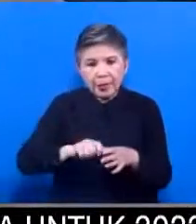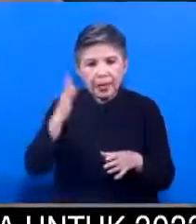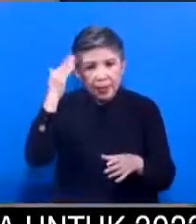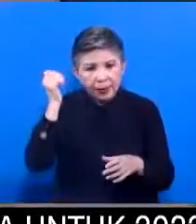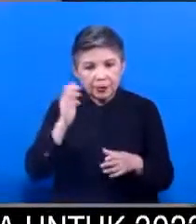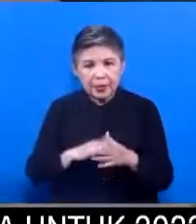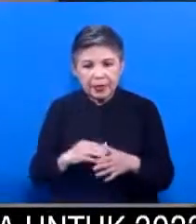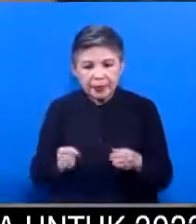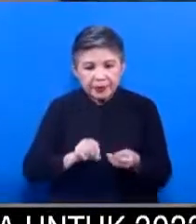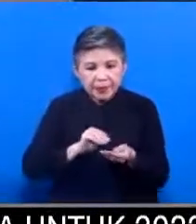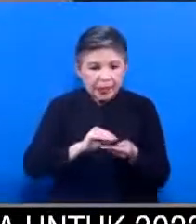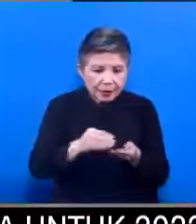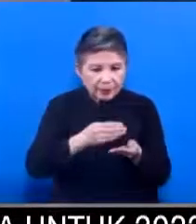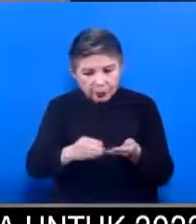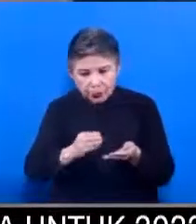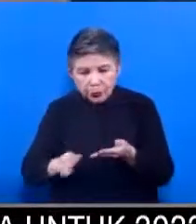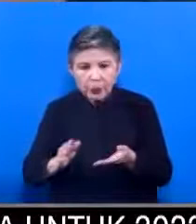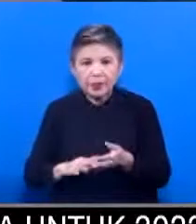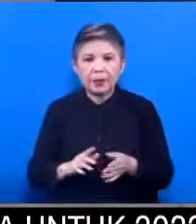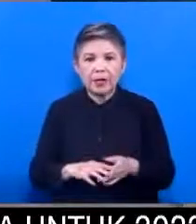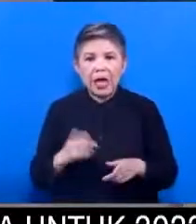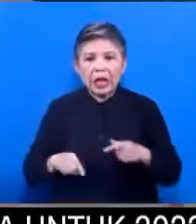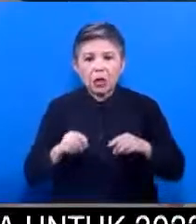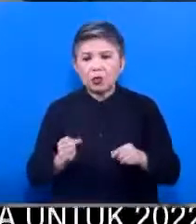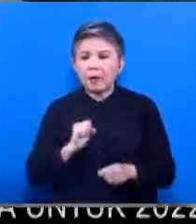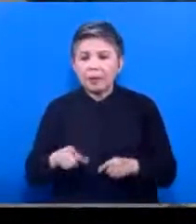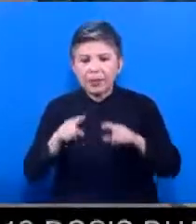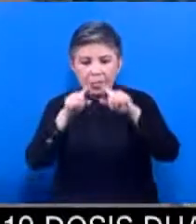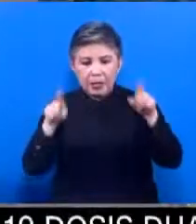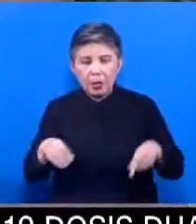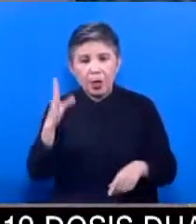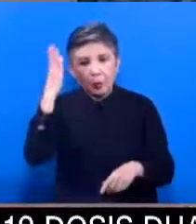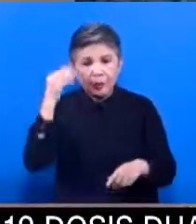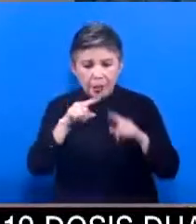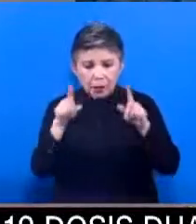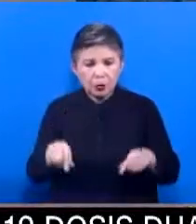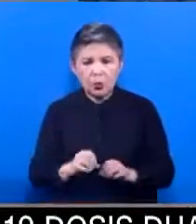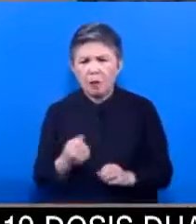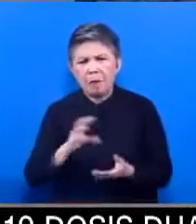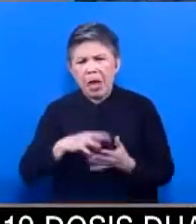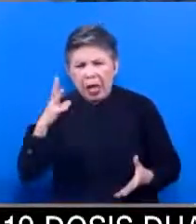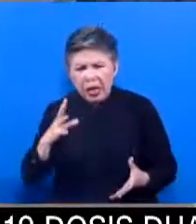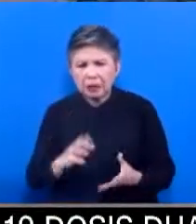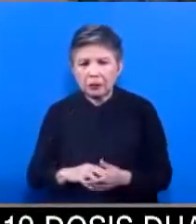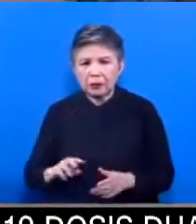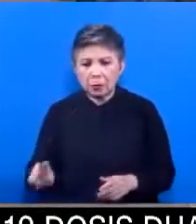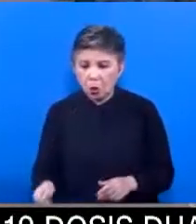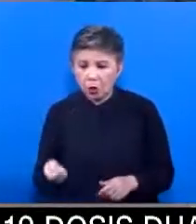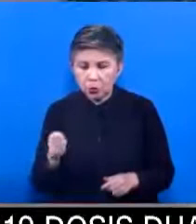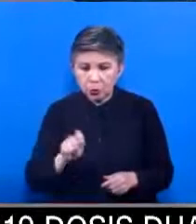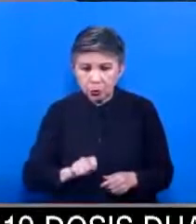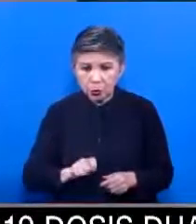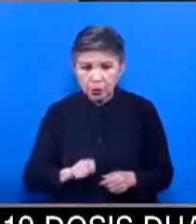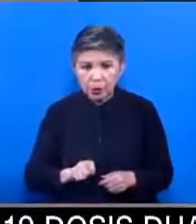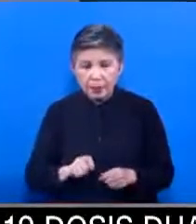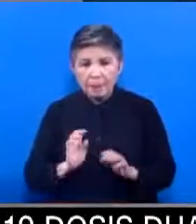bisa mengkondisikan. Kalau yang namanya apa tadi yang curah itu kondisinya, kalau seandainya konsumen